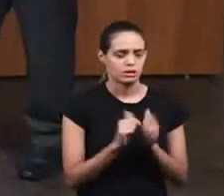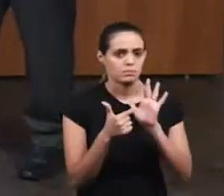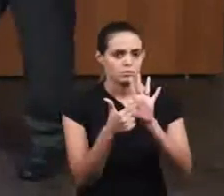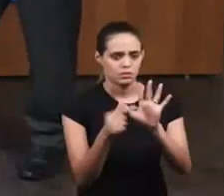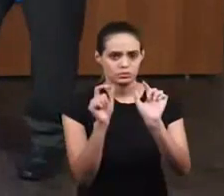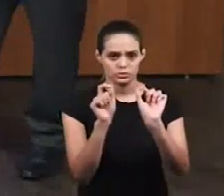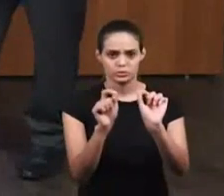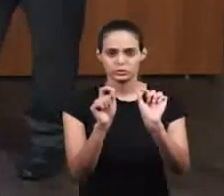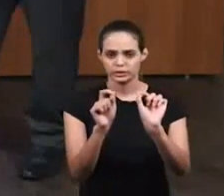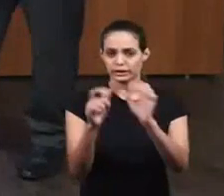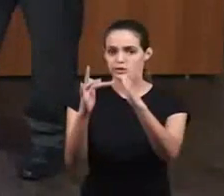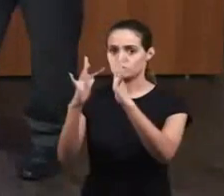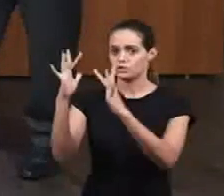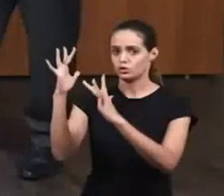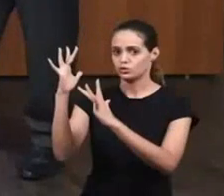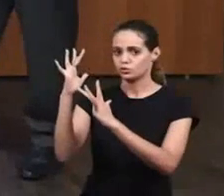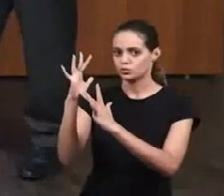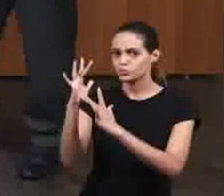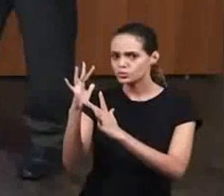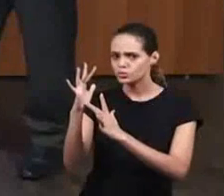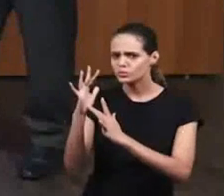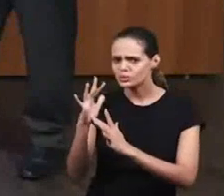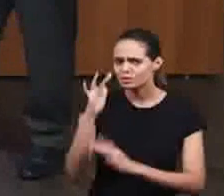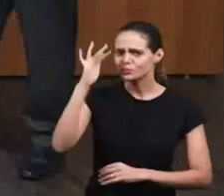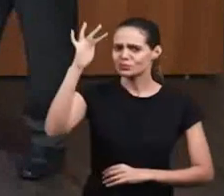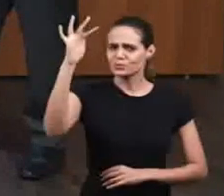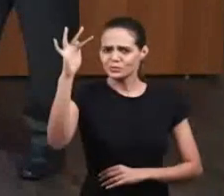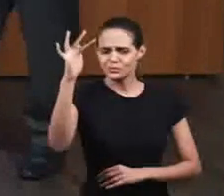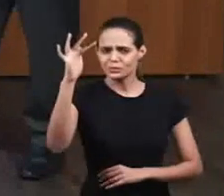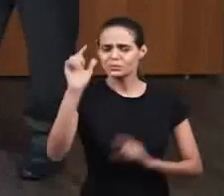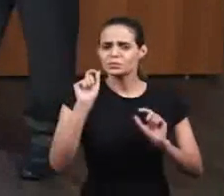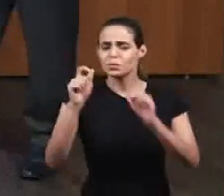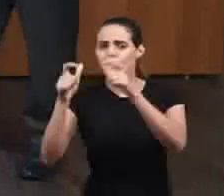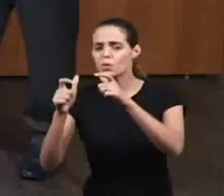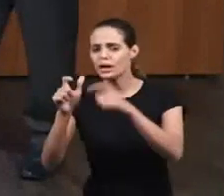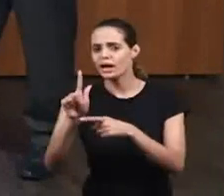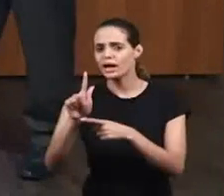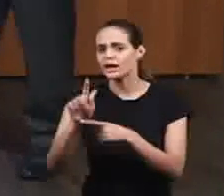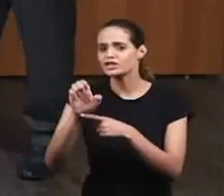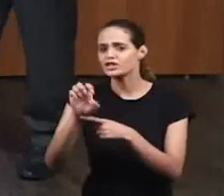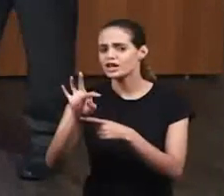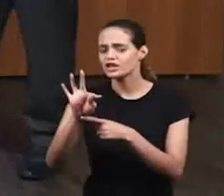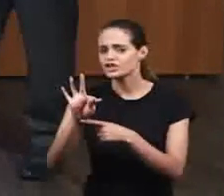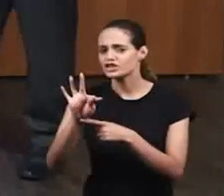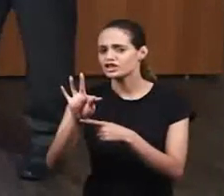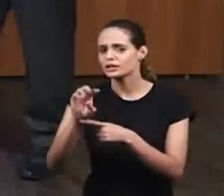Es umfingen mich des Todes Bande. Diese Todesbande sprechen vor